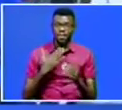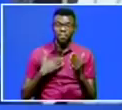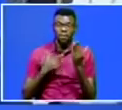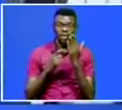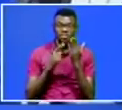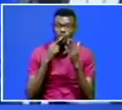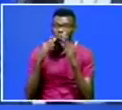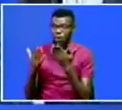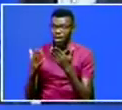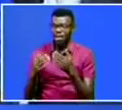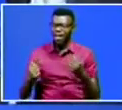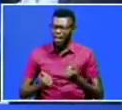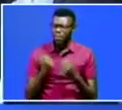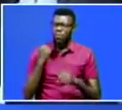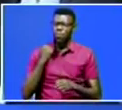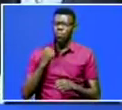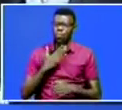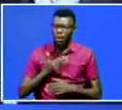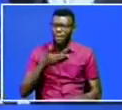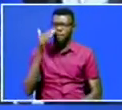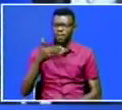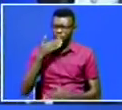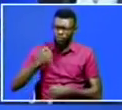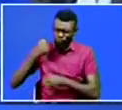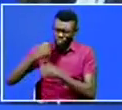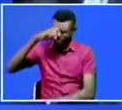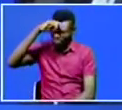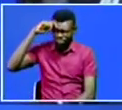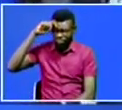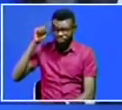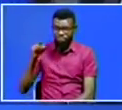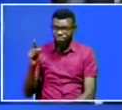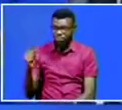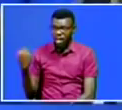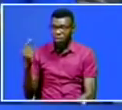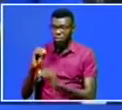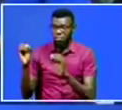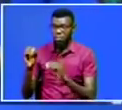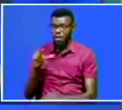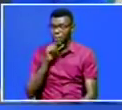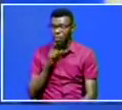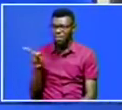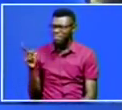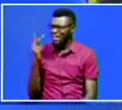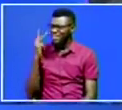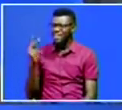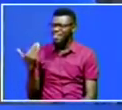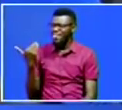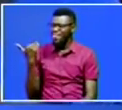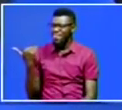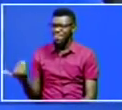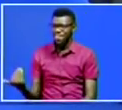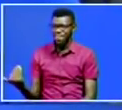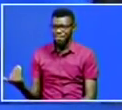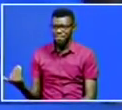Waswahili ni kuwa ukitaka cha mvunguni sharti uiname. Si yeye peke yake, bali niko na kijana mwingine anaonekana kuwa mdogo sana, lakini